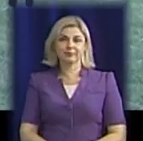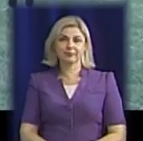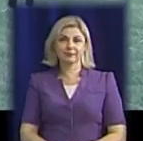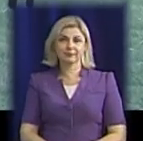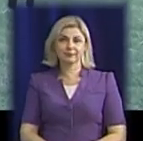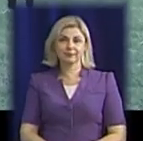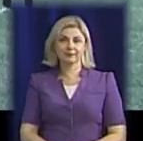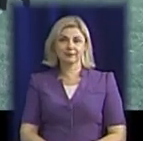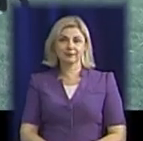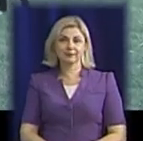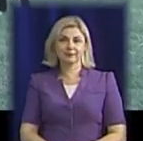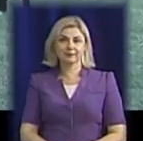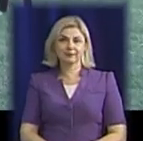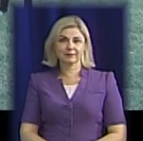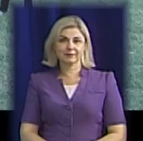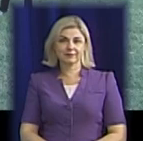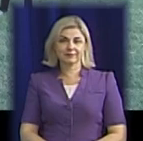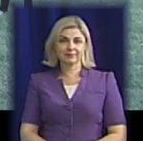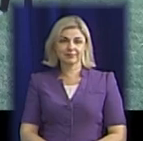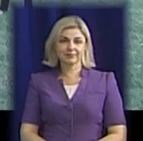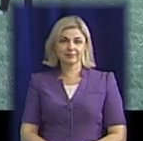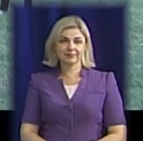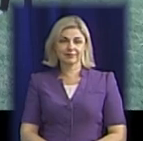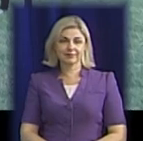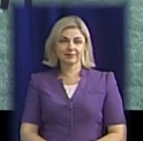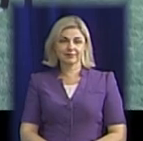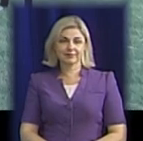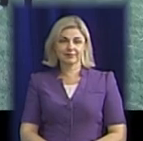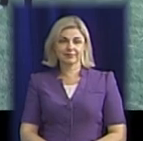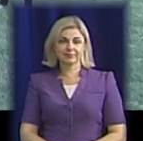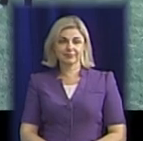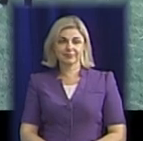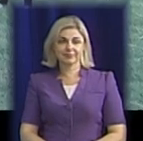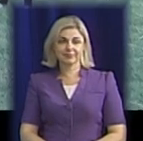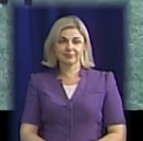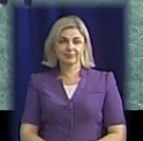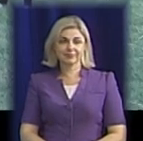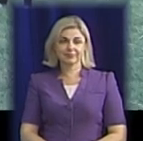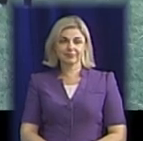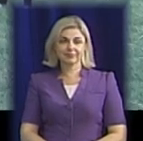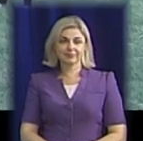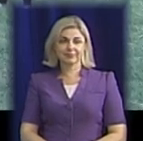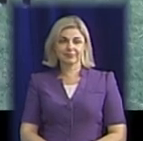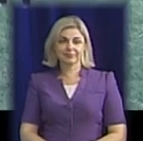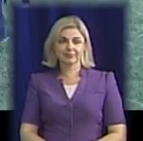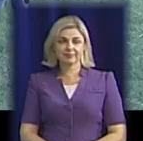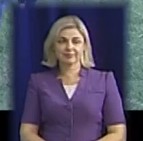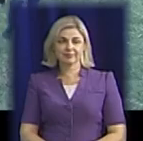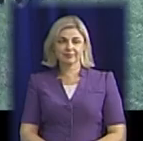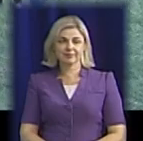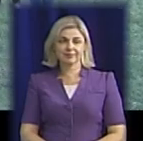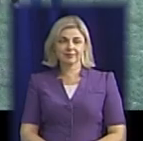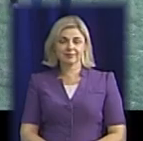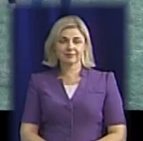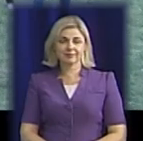мудре рішення! Нехай залишається! От я щасливий! Та це ексклюзив буде! Мені